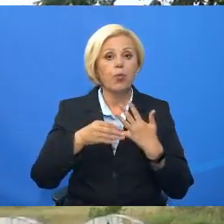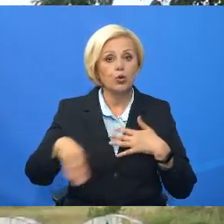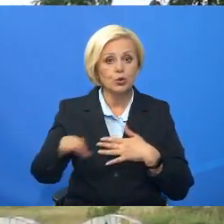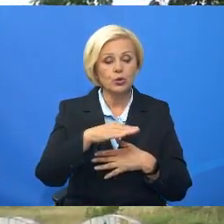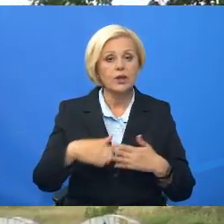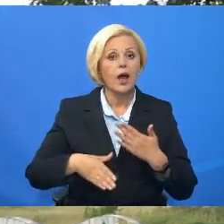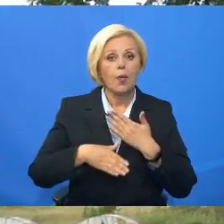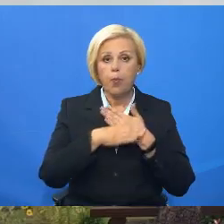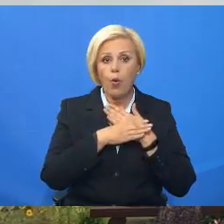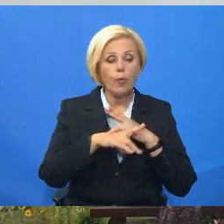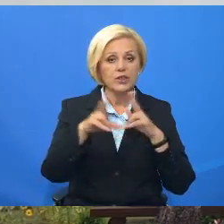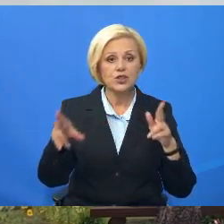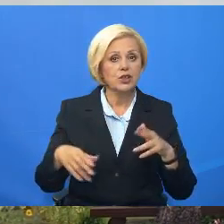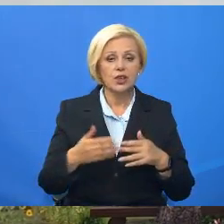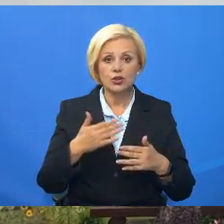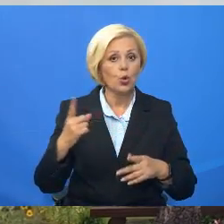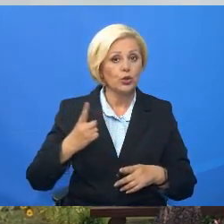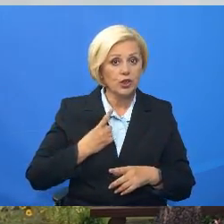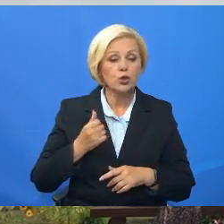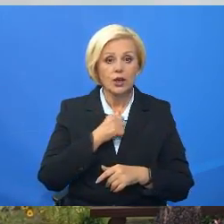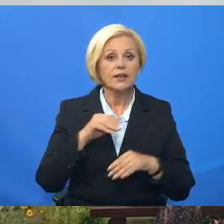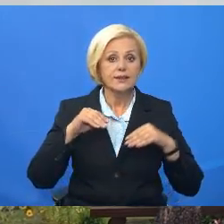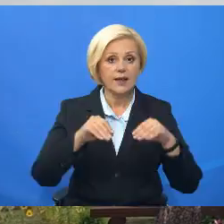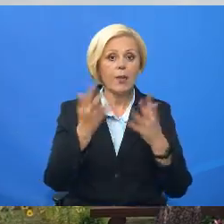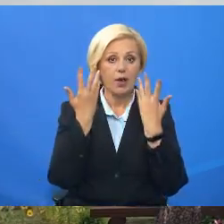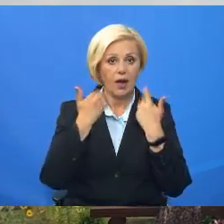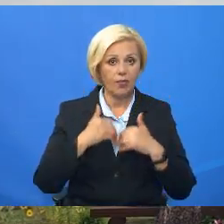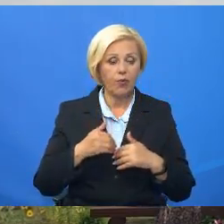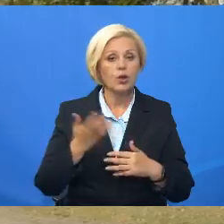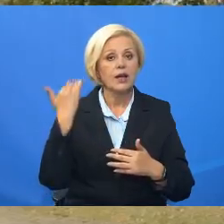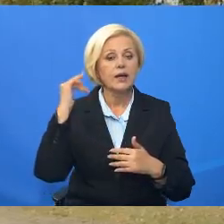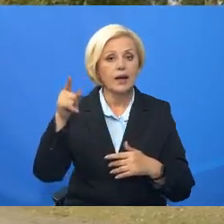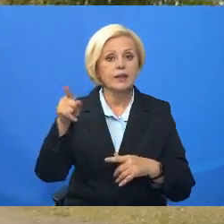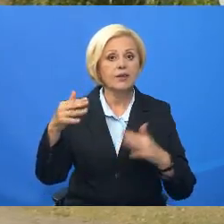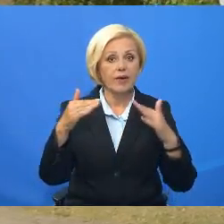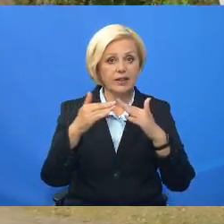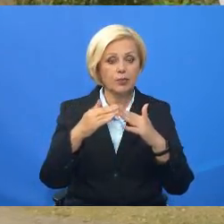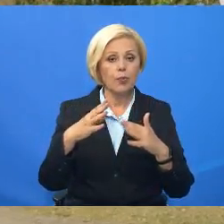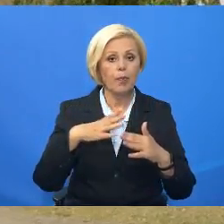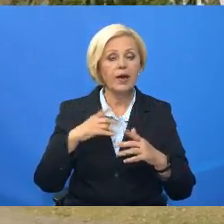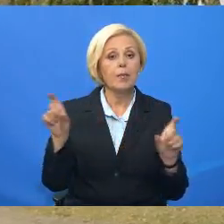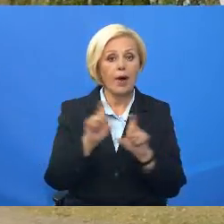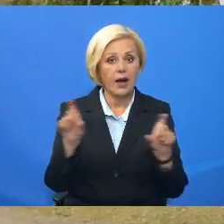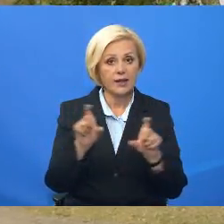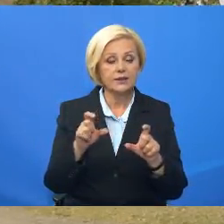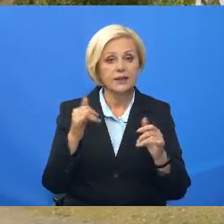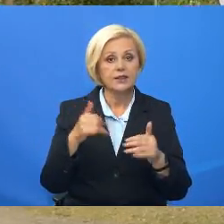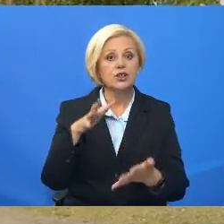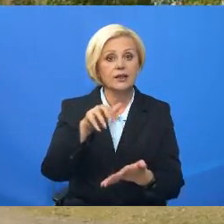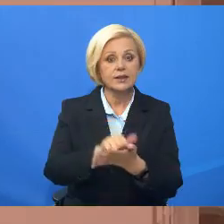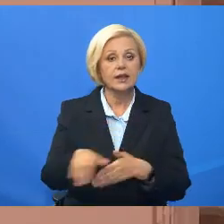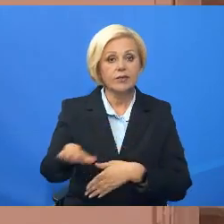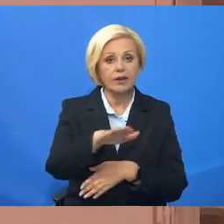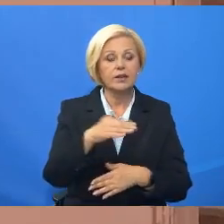из ниоткуль не чакают и сами уладковывают для себе комфорт. Некалі у гэтым будинку размещалась крама. Теперь на арендованных